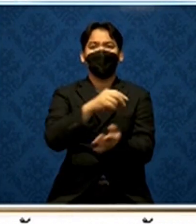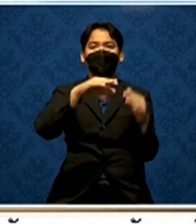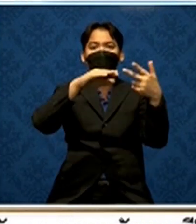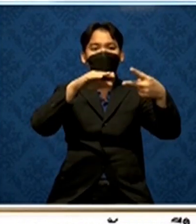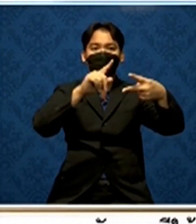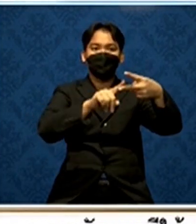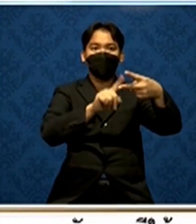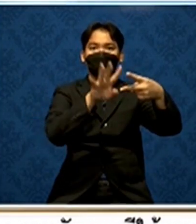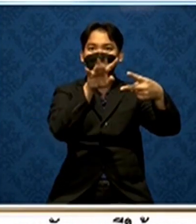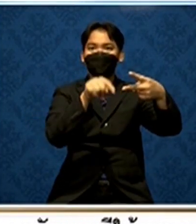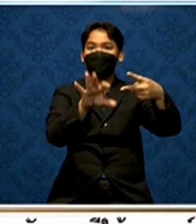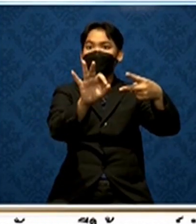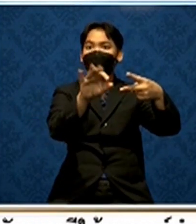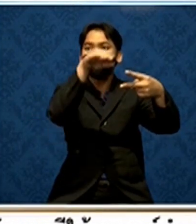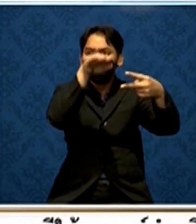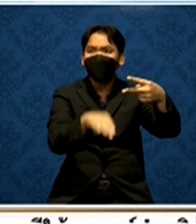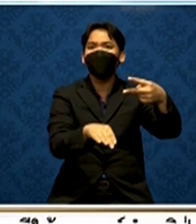ทางการแพทย์ถามมา